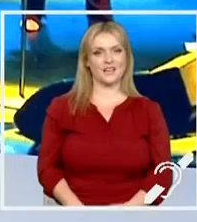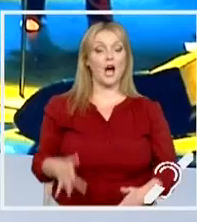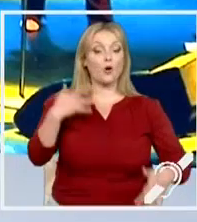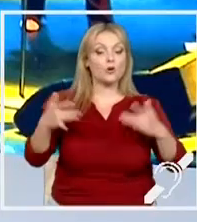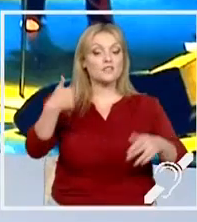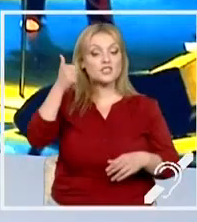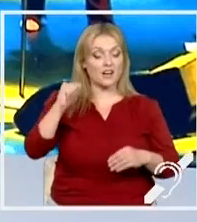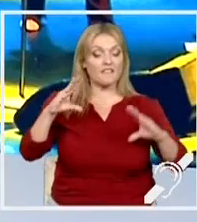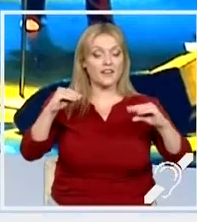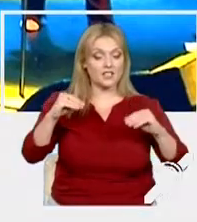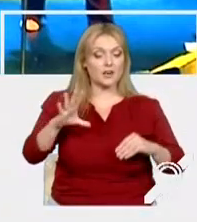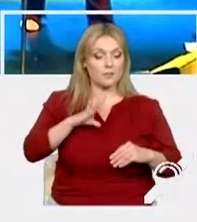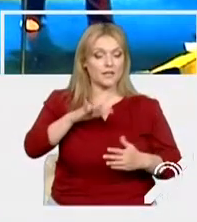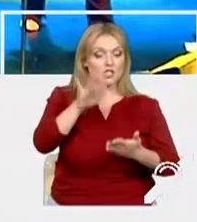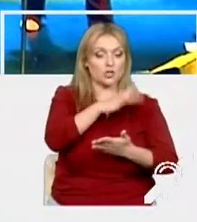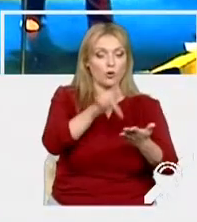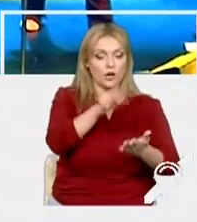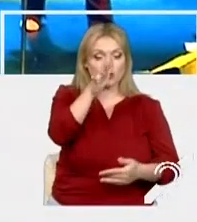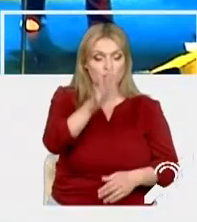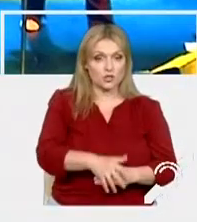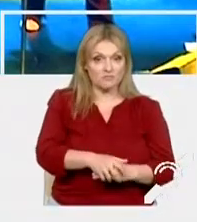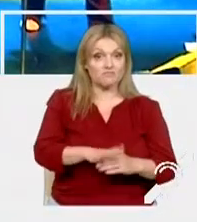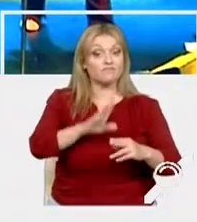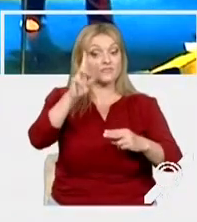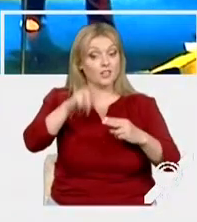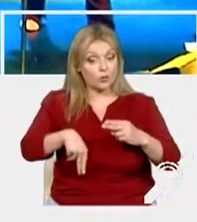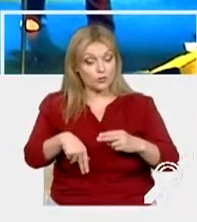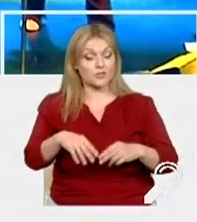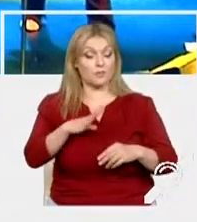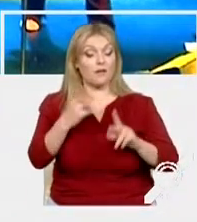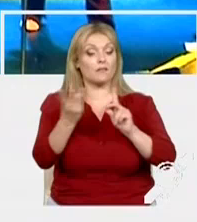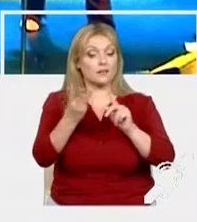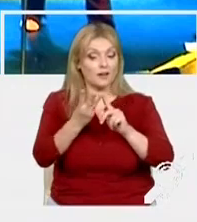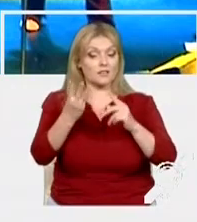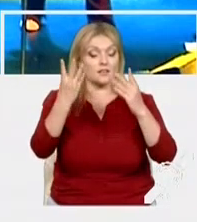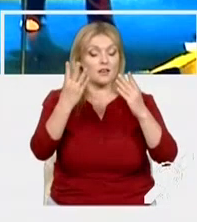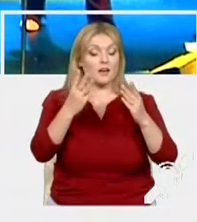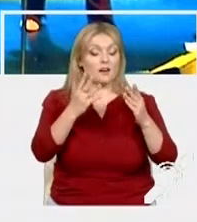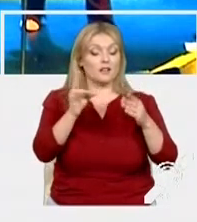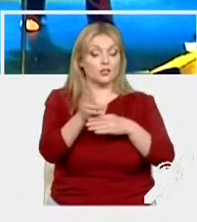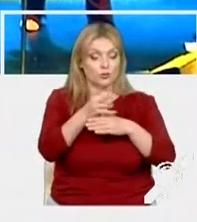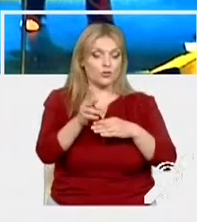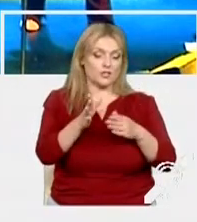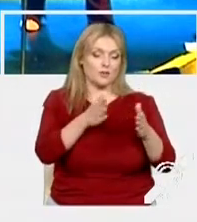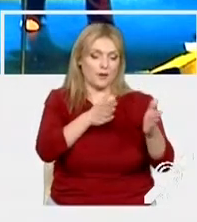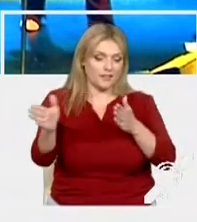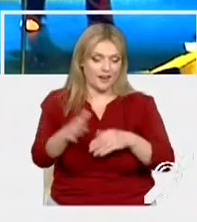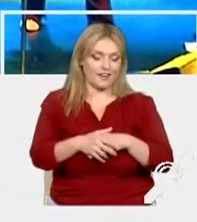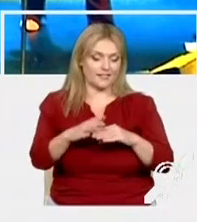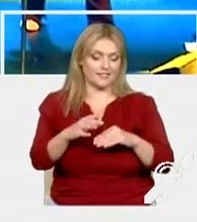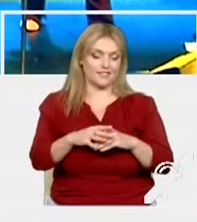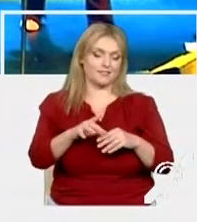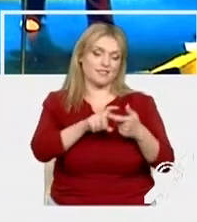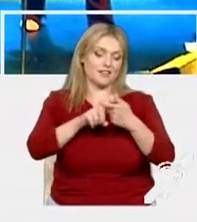Totul de aseară din Piața Marii Adunări Naționale din Chișinău a încheiat seria de evenimente dedicate marcării celor 33 de ani de independență